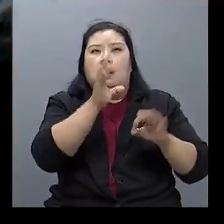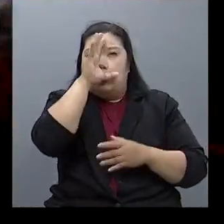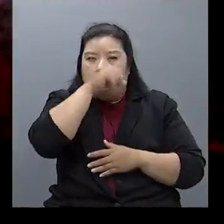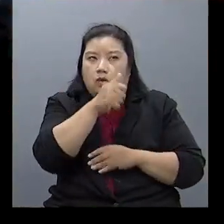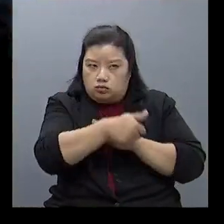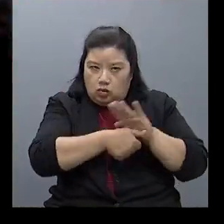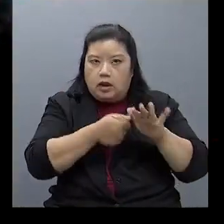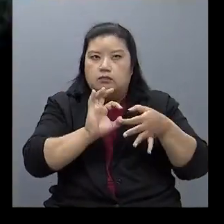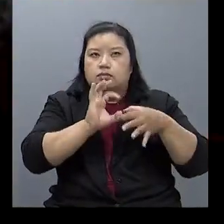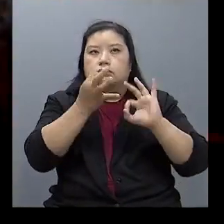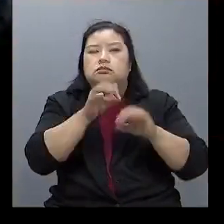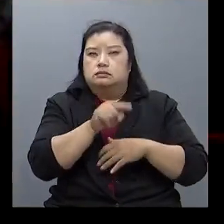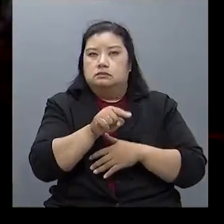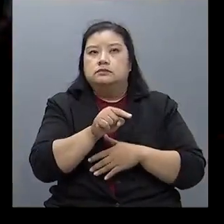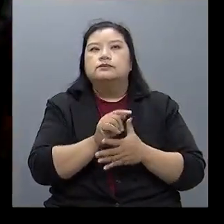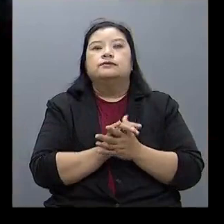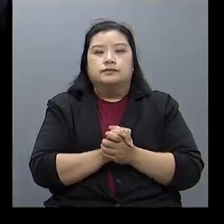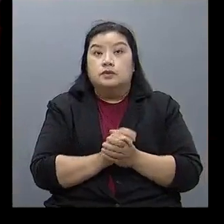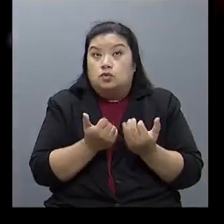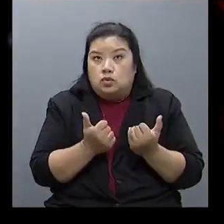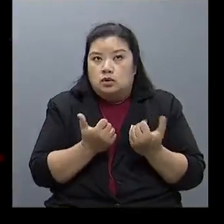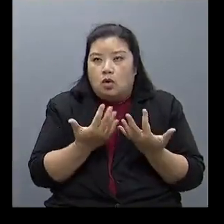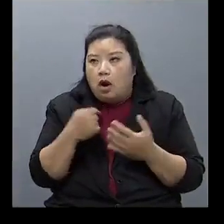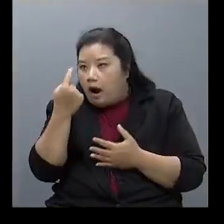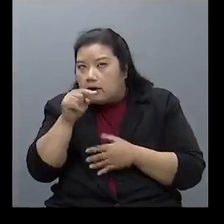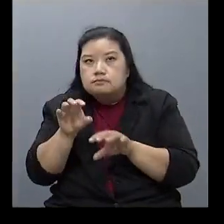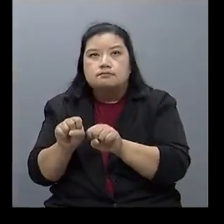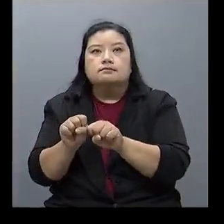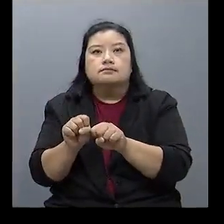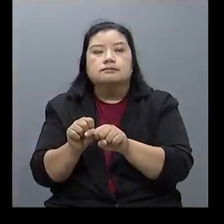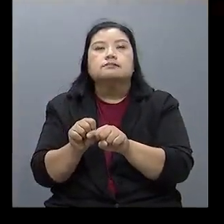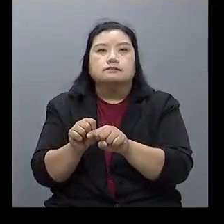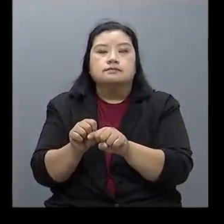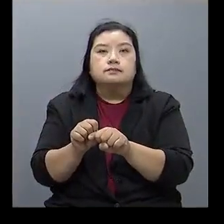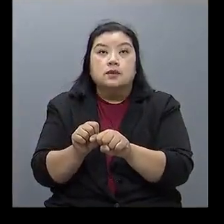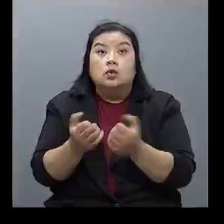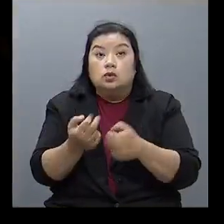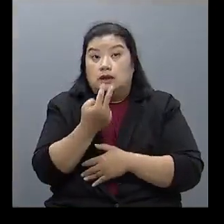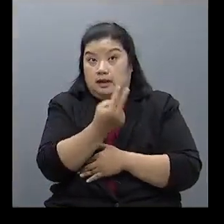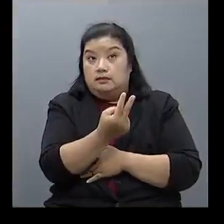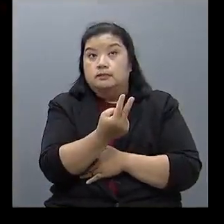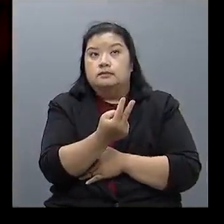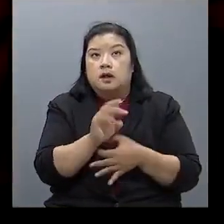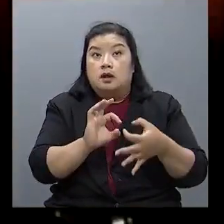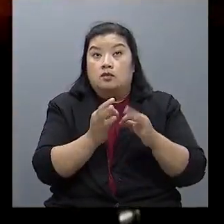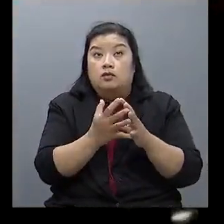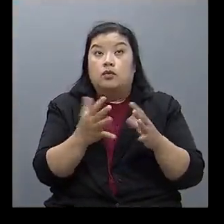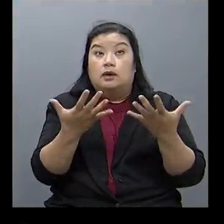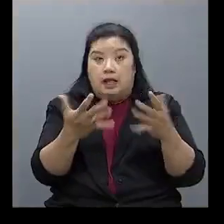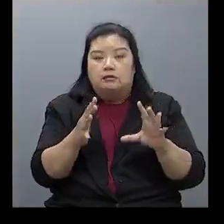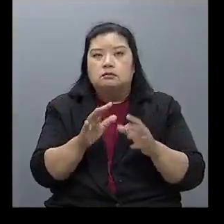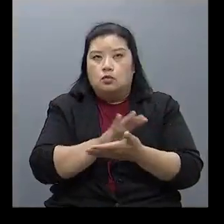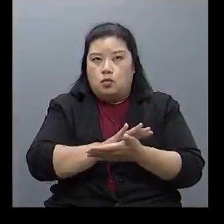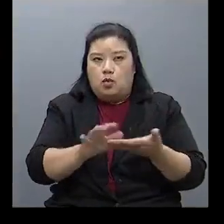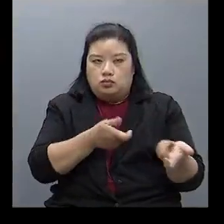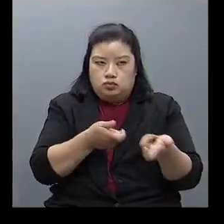เพลิงในครั้งนี้ค่ะเจ้าหน้าที่อยู่ระหว่างติดตามตัวอยู่สถานการณ์ล่าสุดเจ้าหน้าที่คุมเพลิงได้แล้วนะคะแต่ว่